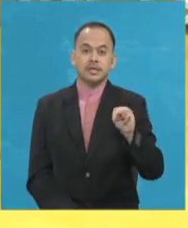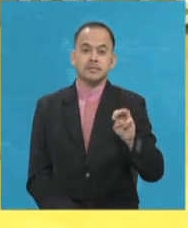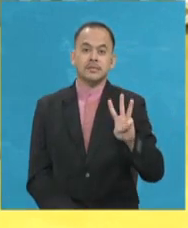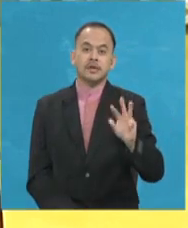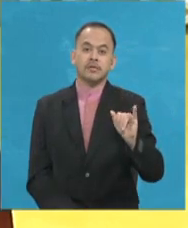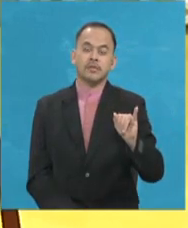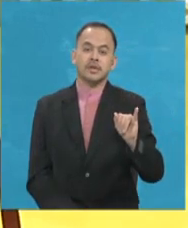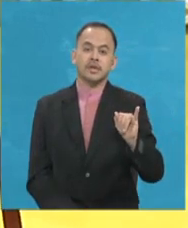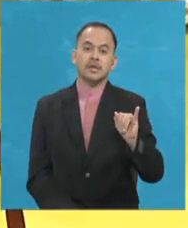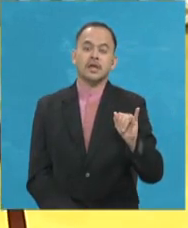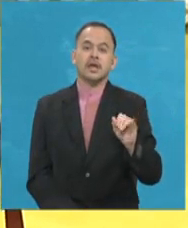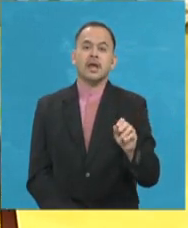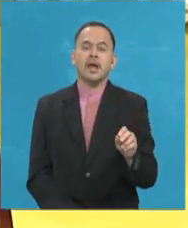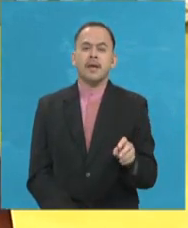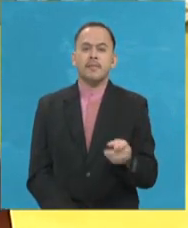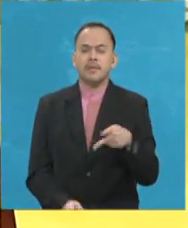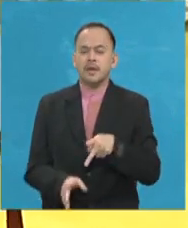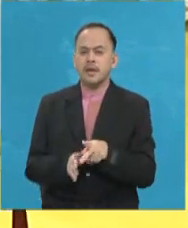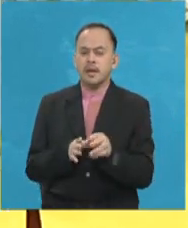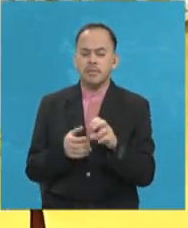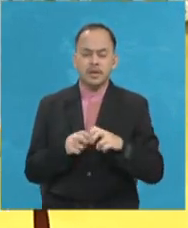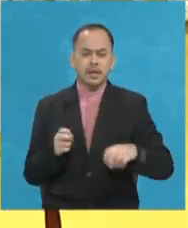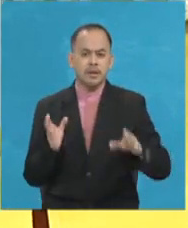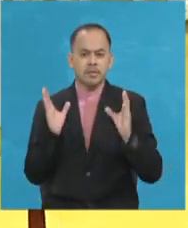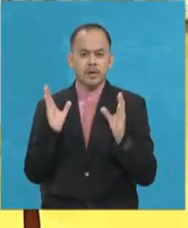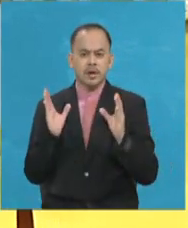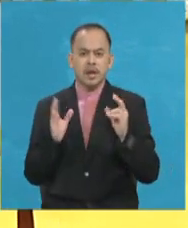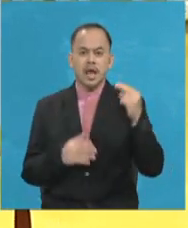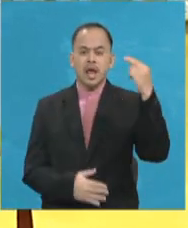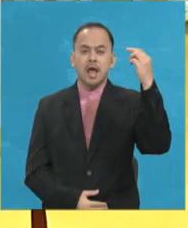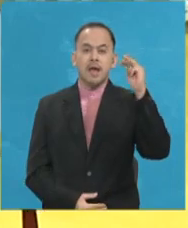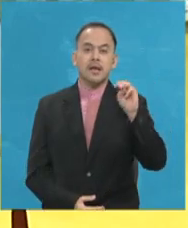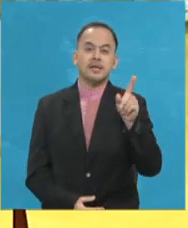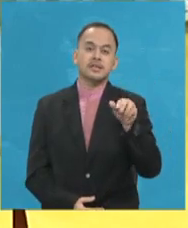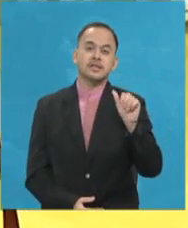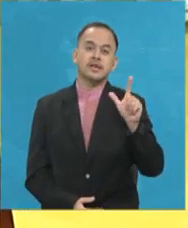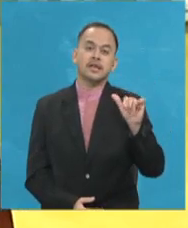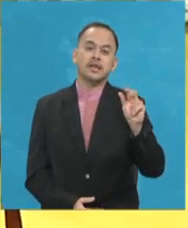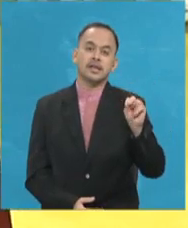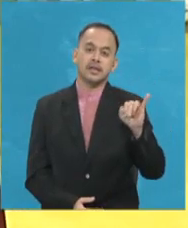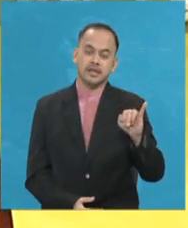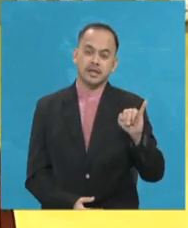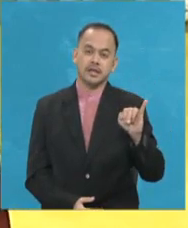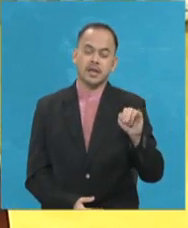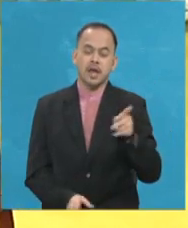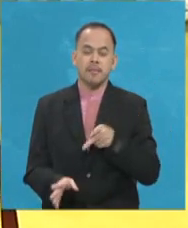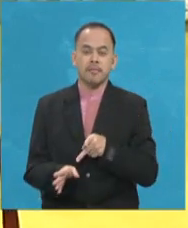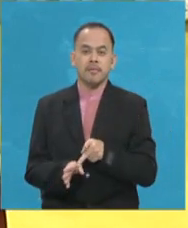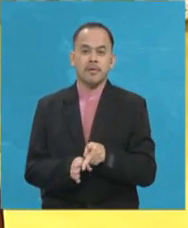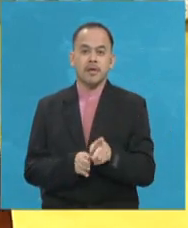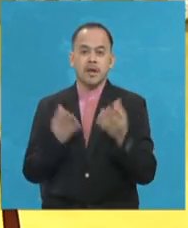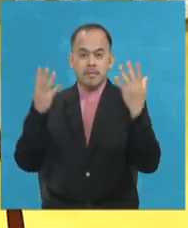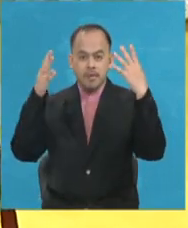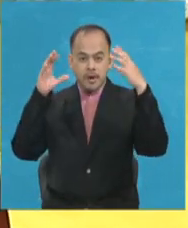Haji Muhammad pengarah penyelidikan Brunei Awang Muhammad Zaini bin Haji Ismail pengarah